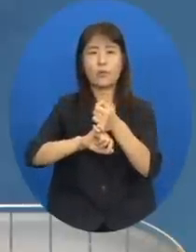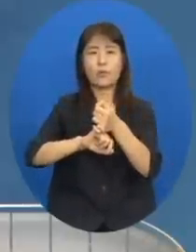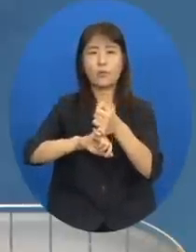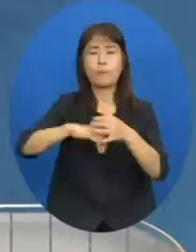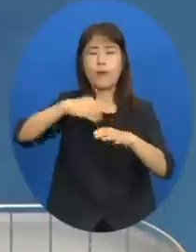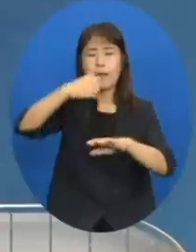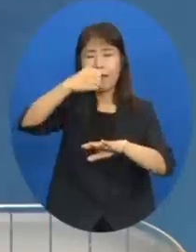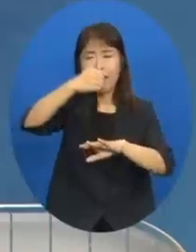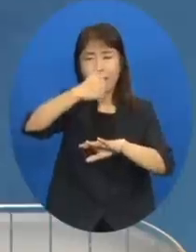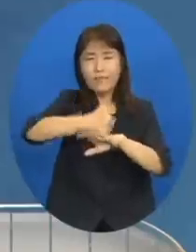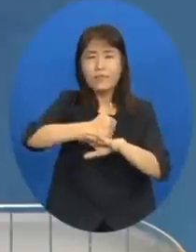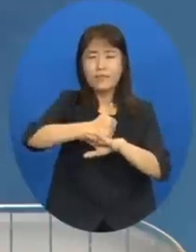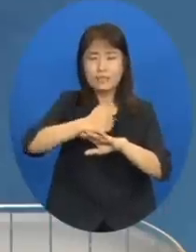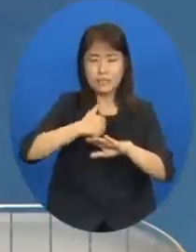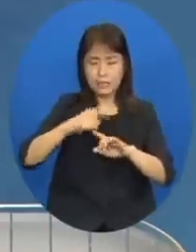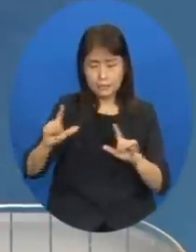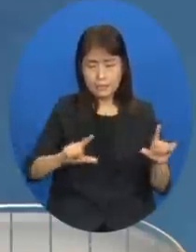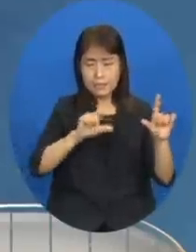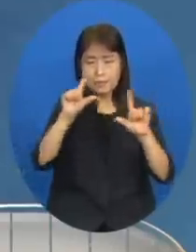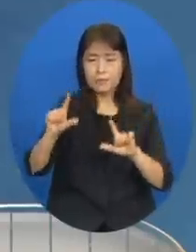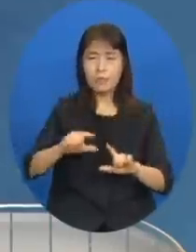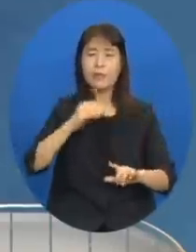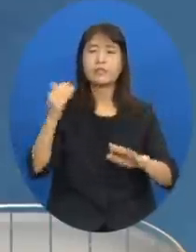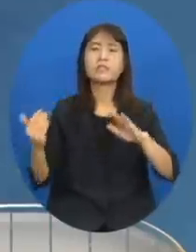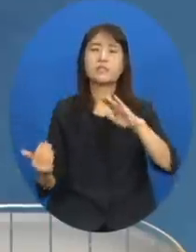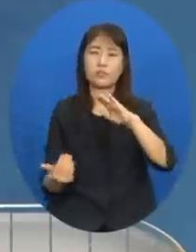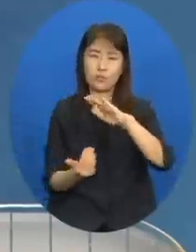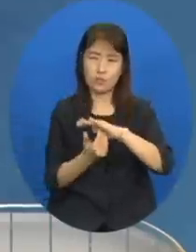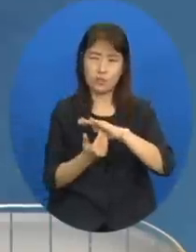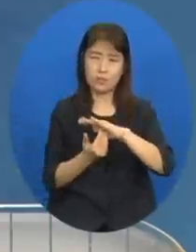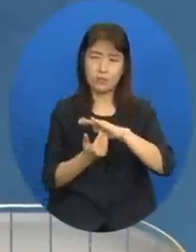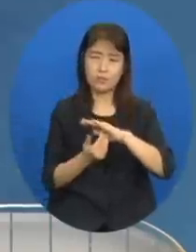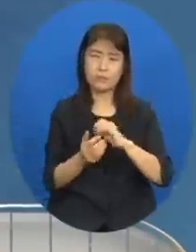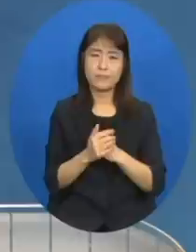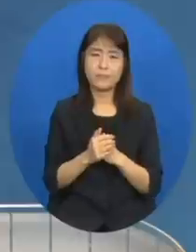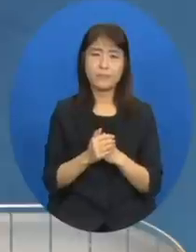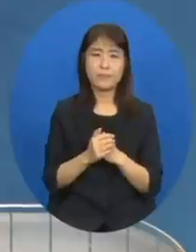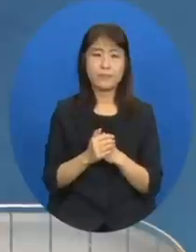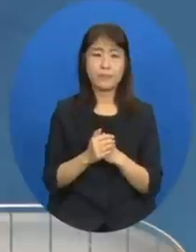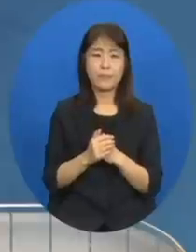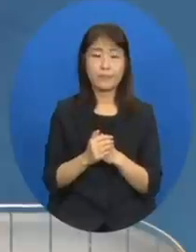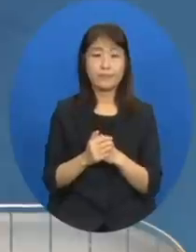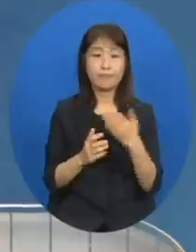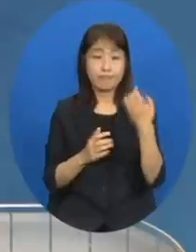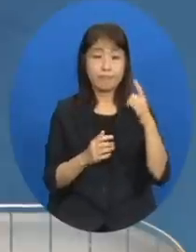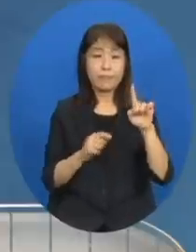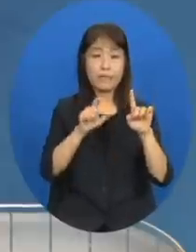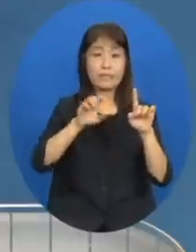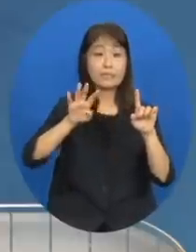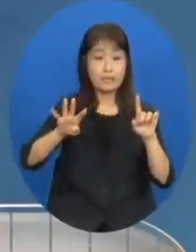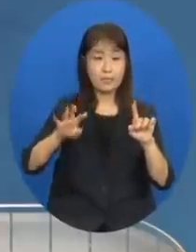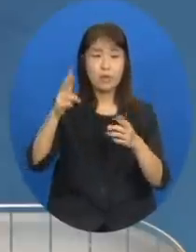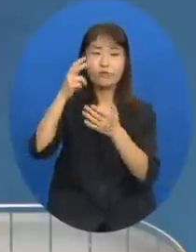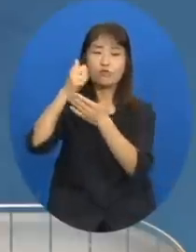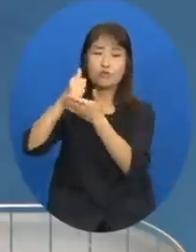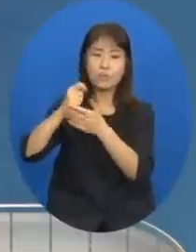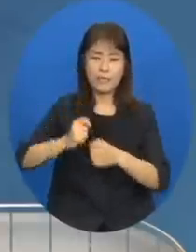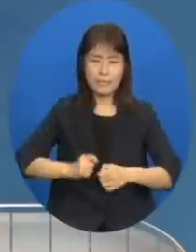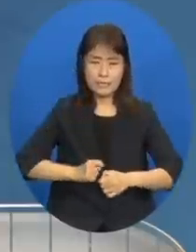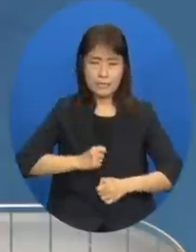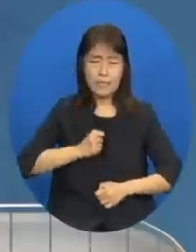드러나게 된다는 것입니다 집행기자가 4절에서 주님의 진실하심이 너를